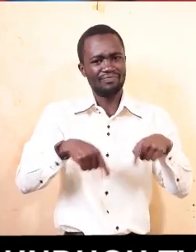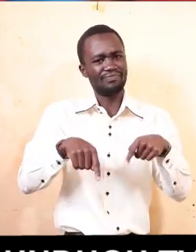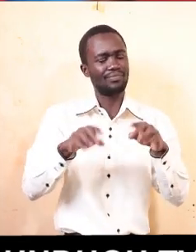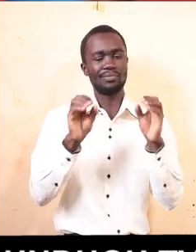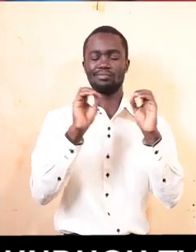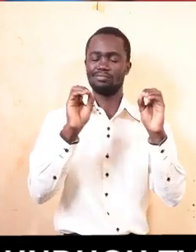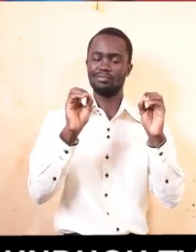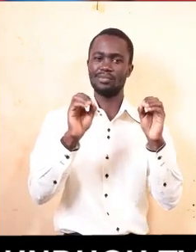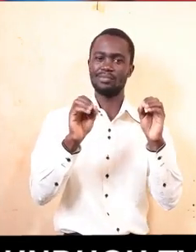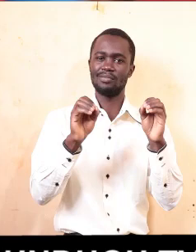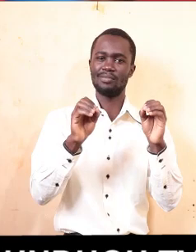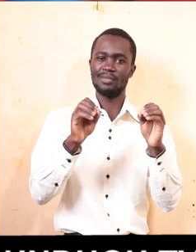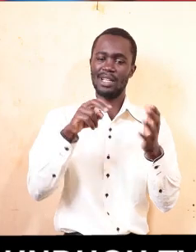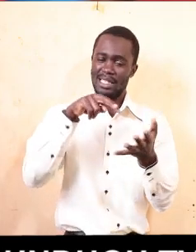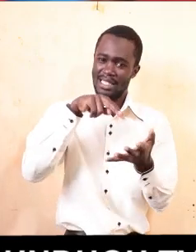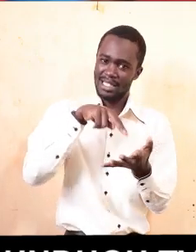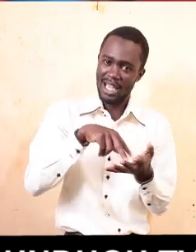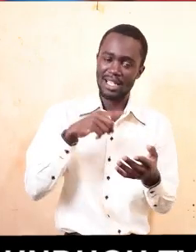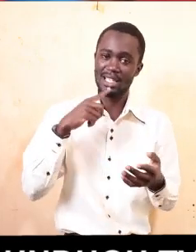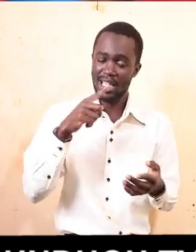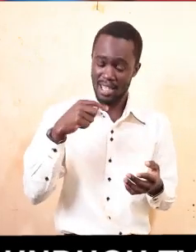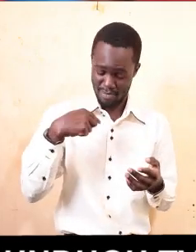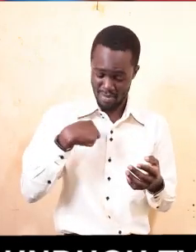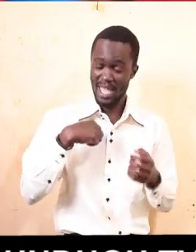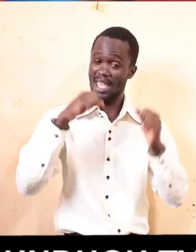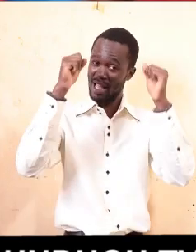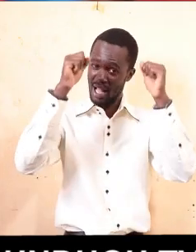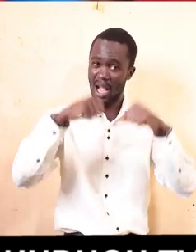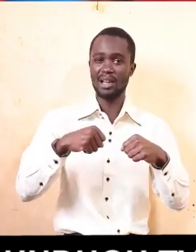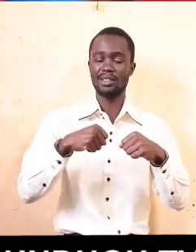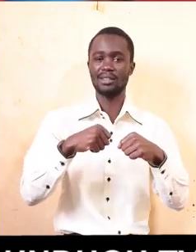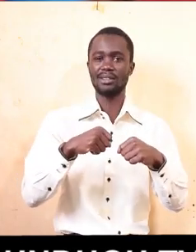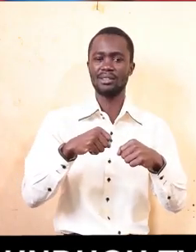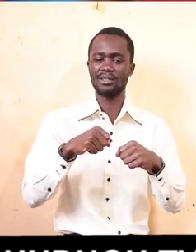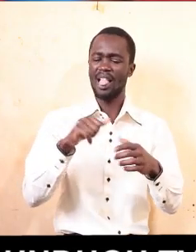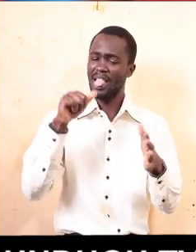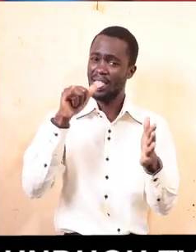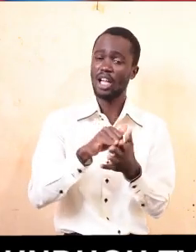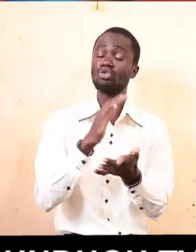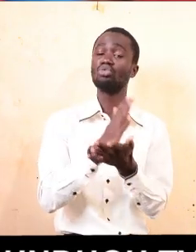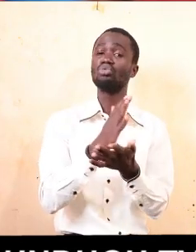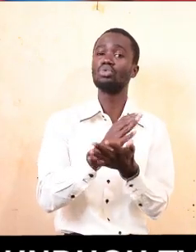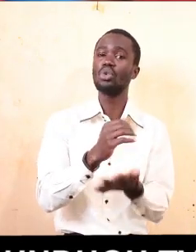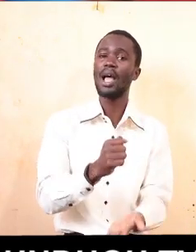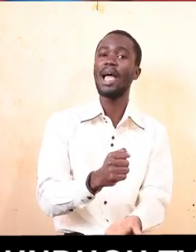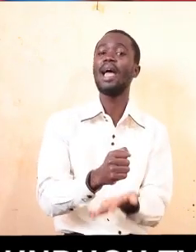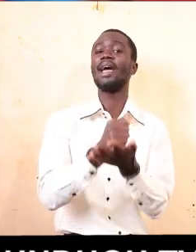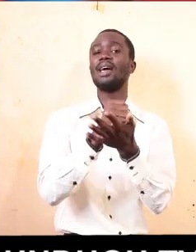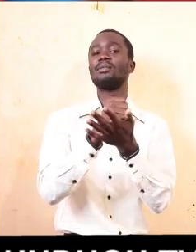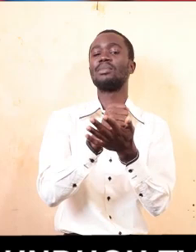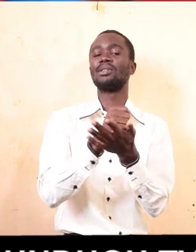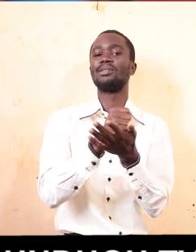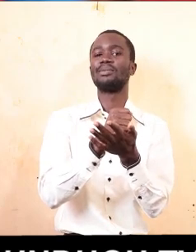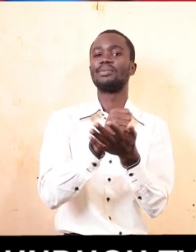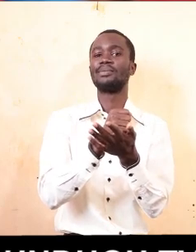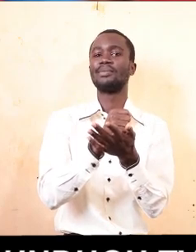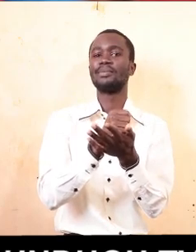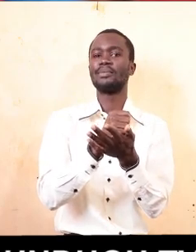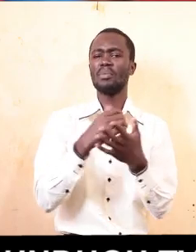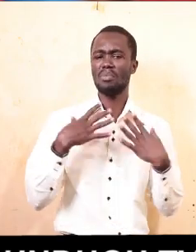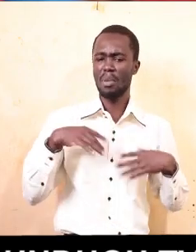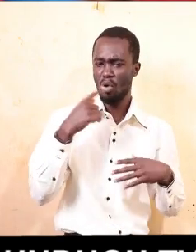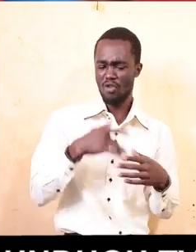simama imara na useme mimi ni hodari. Na hili liliwatia wale waliokuwa na udhaifu,